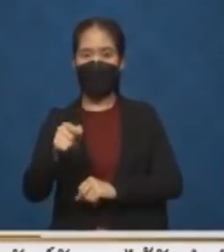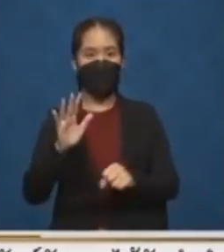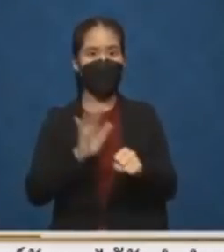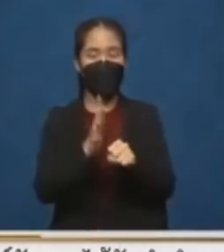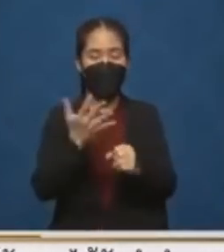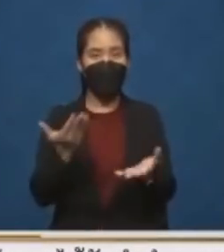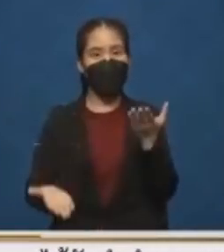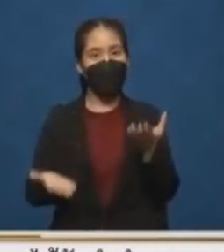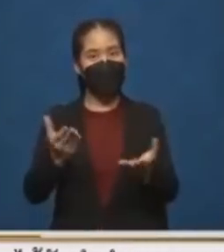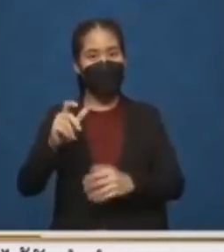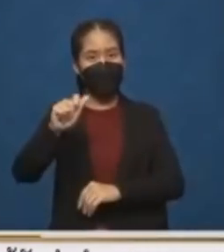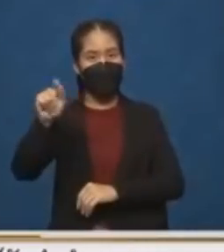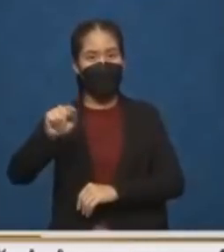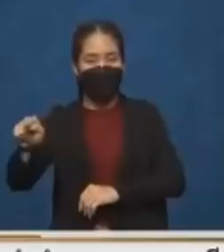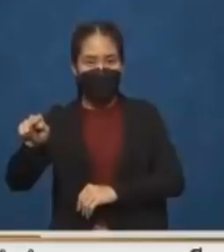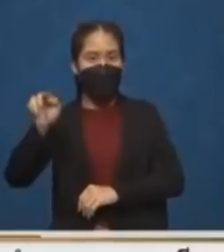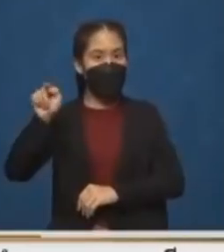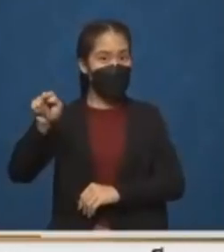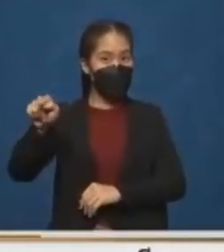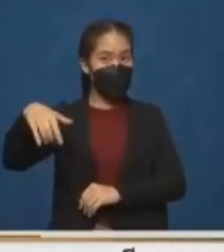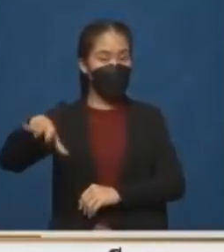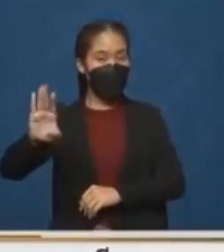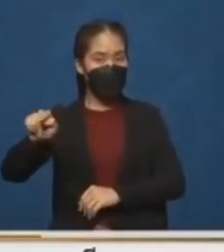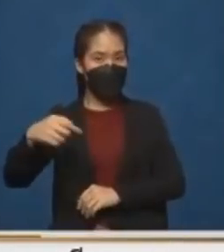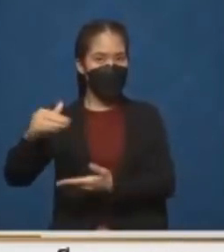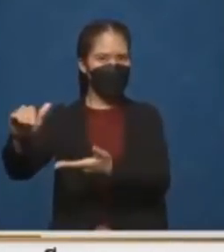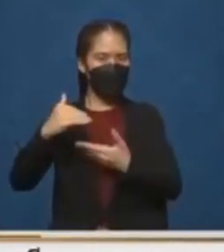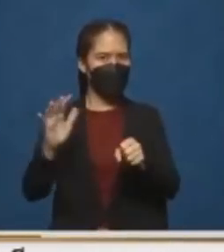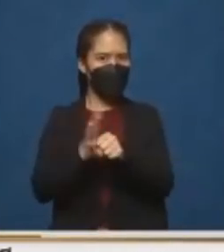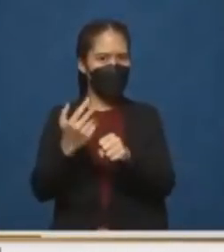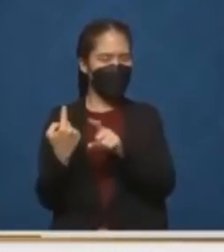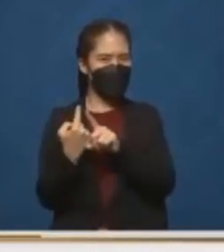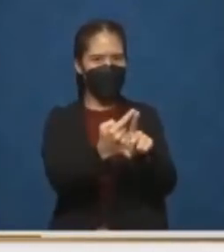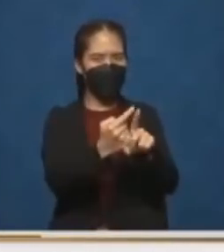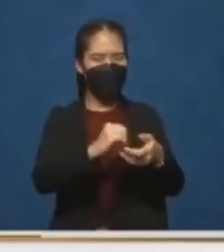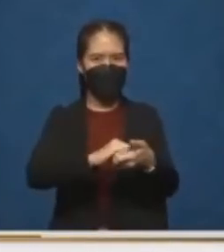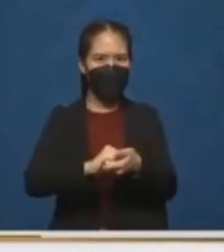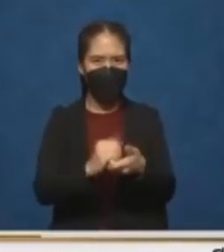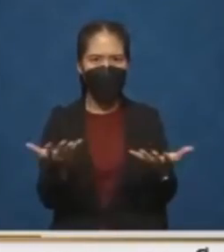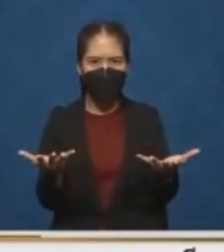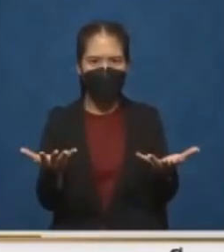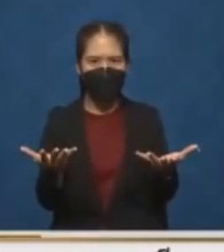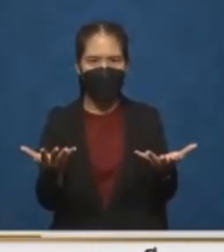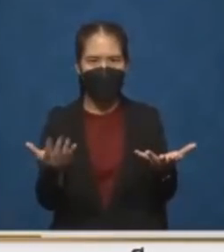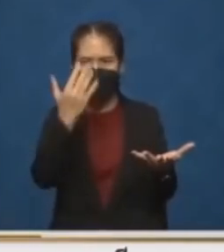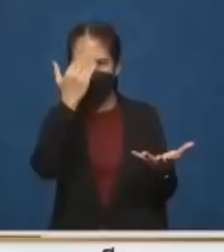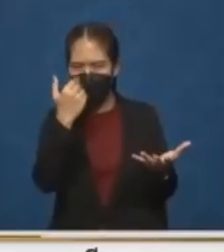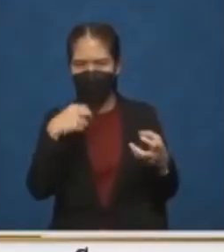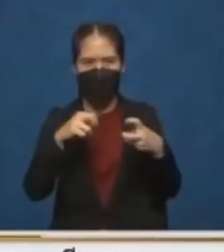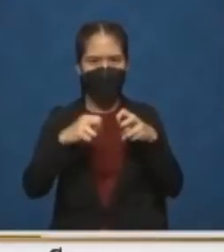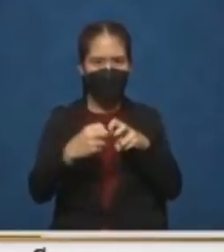หรอว่า Ashtar Seneca ส่ง วัคซีนไม่ครบตามสัญญาการขาดวัคซีนนี้เกิดจากใครกัแ่